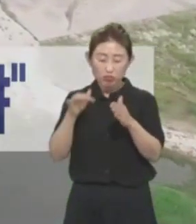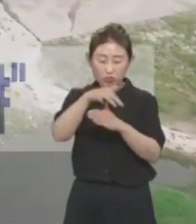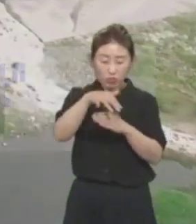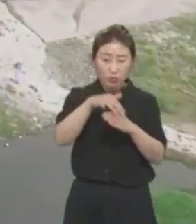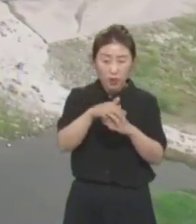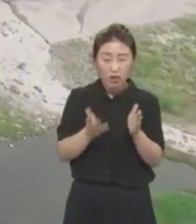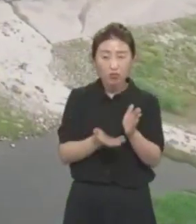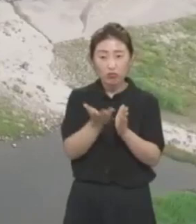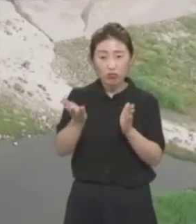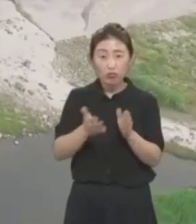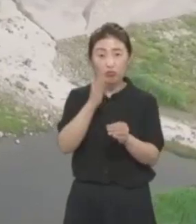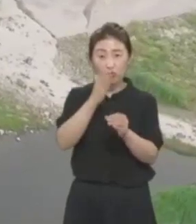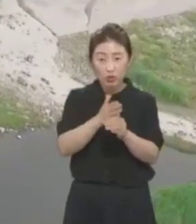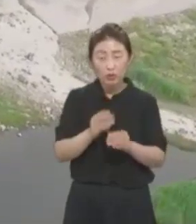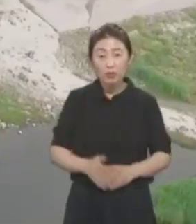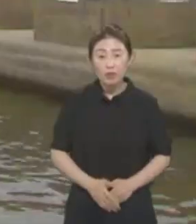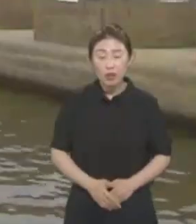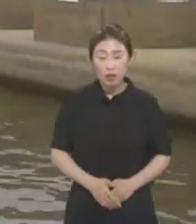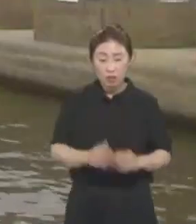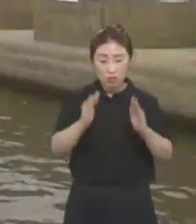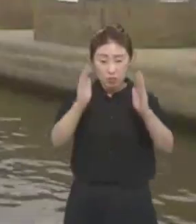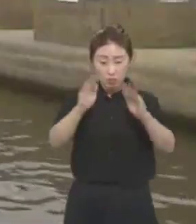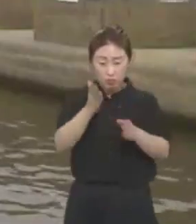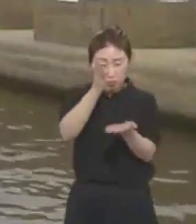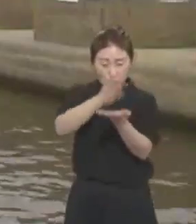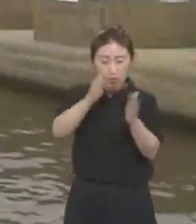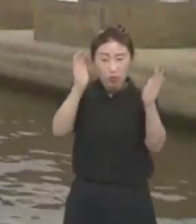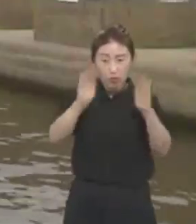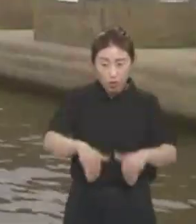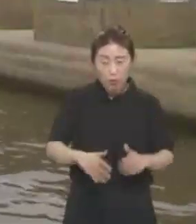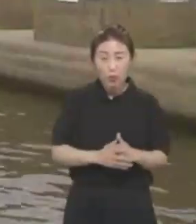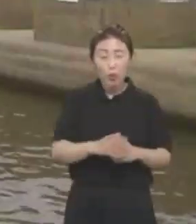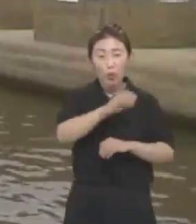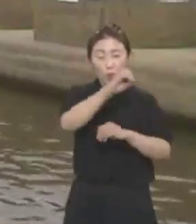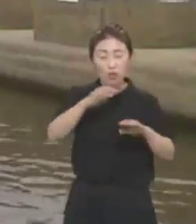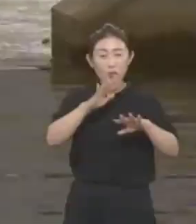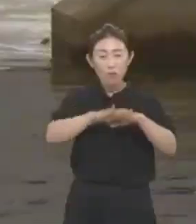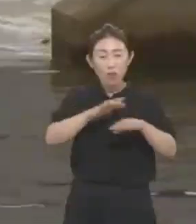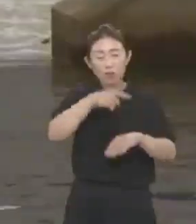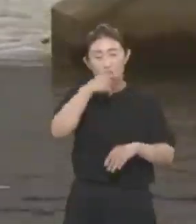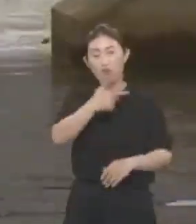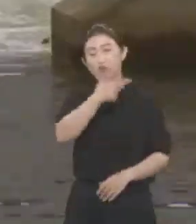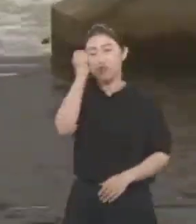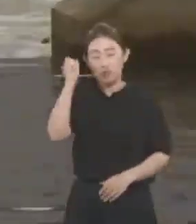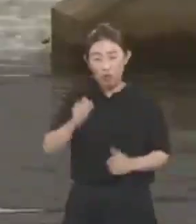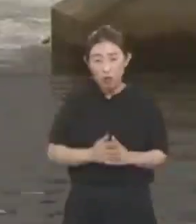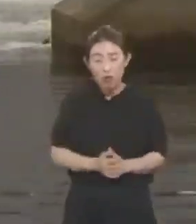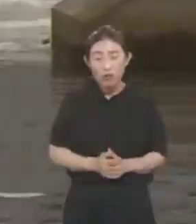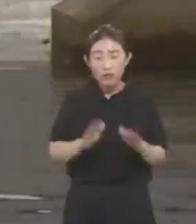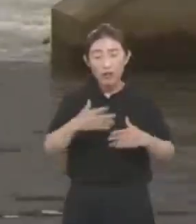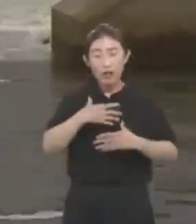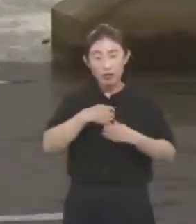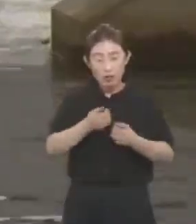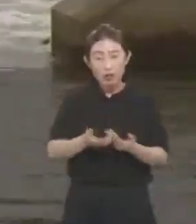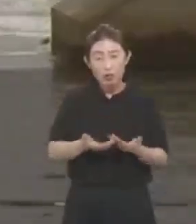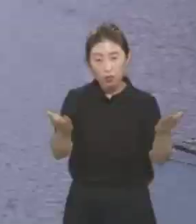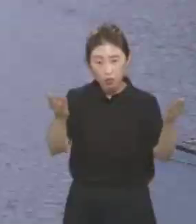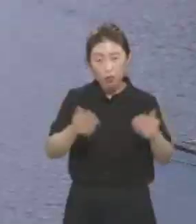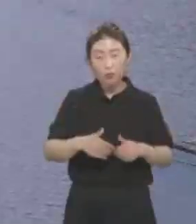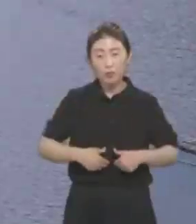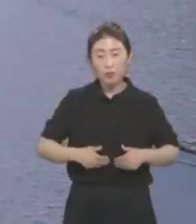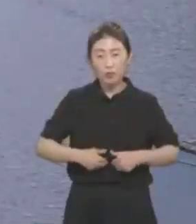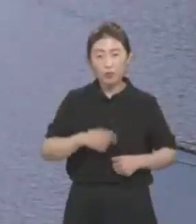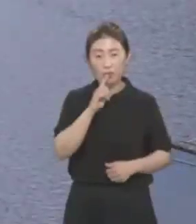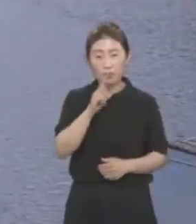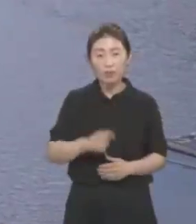다시 가동되는 실정에 보를 철거할 경우 농민들의 극심한 반발에 부딪힌다며 물을 안정적으로 공급할